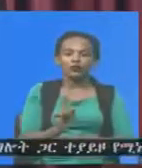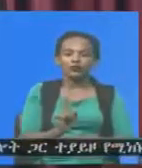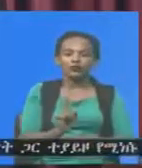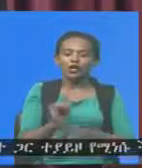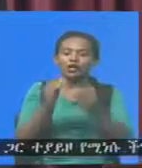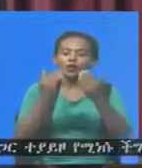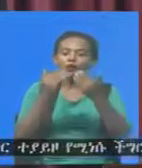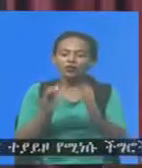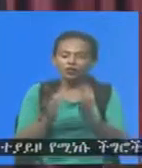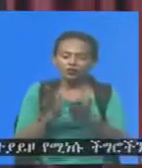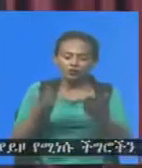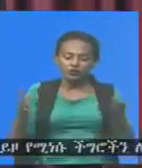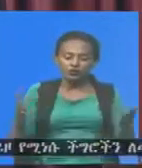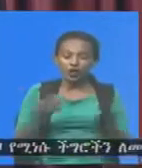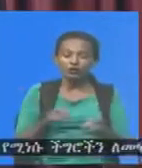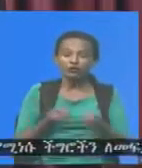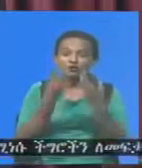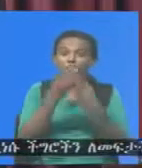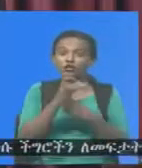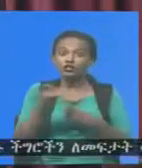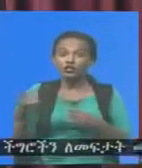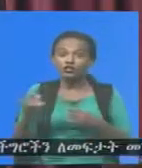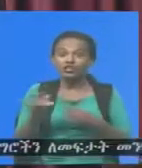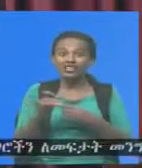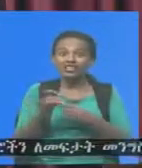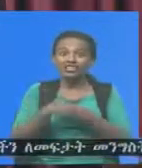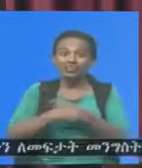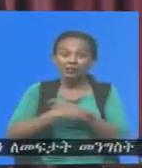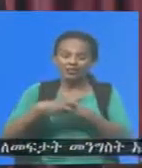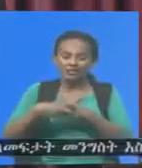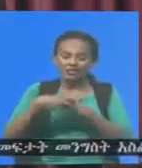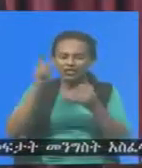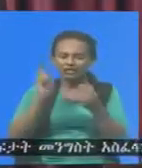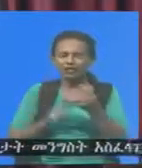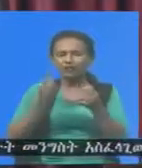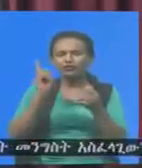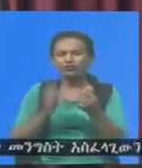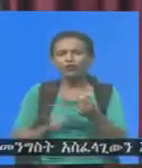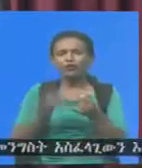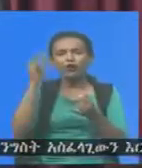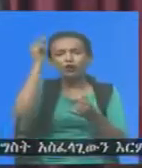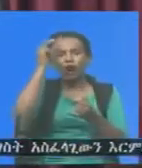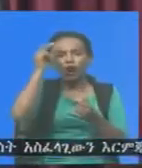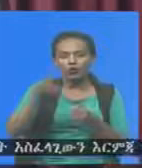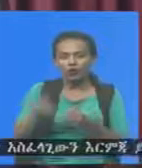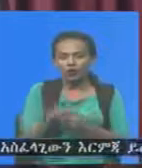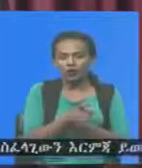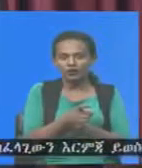መጠኑ ይስፋ ይብዛ እንጂ ሌብነት ከጫፍ ጫፍ ባህል ሆኗል።